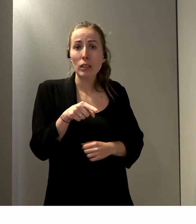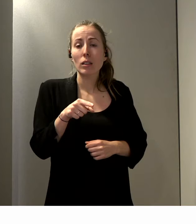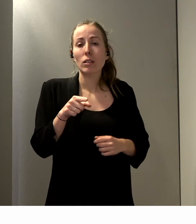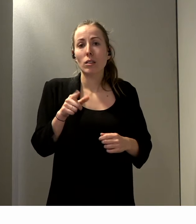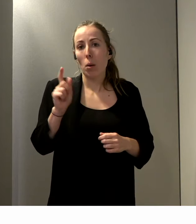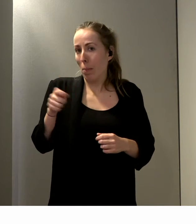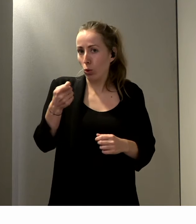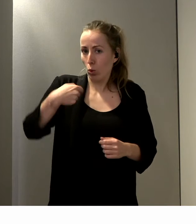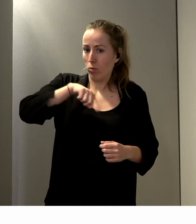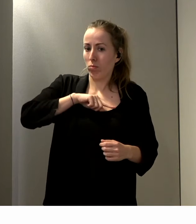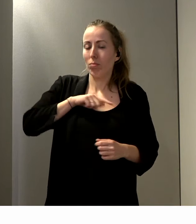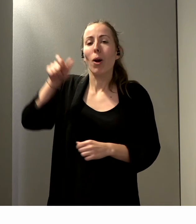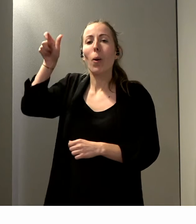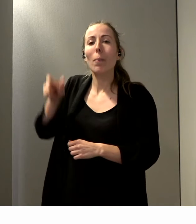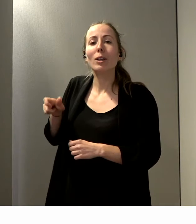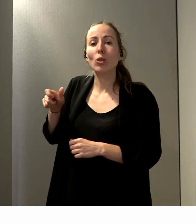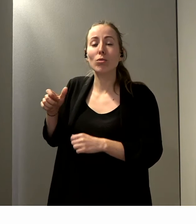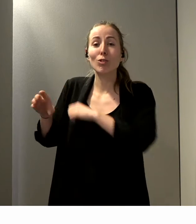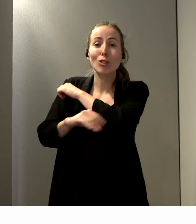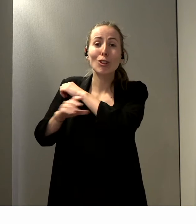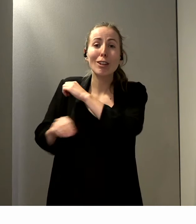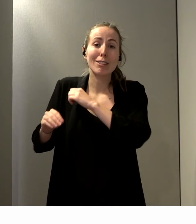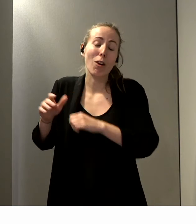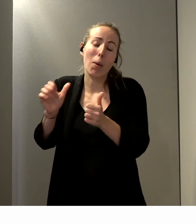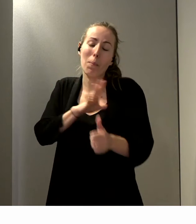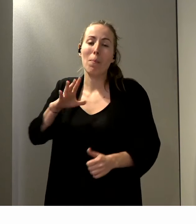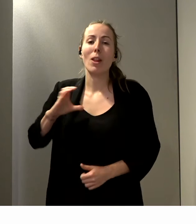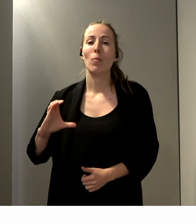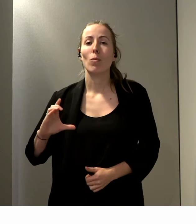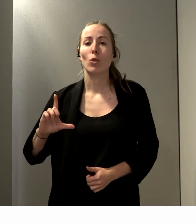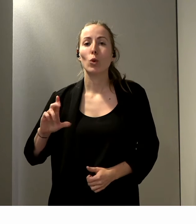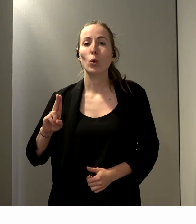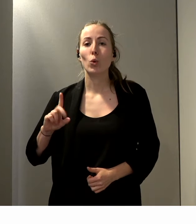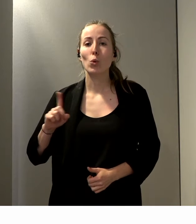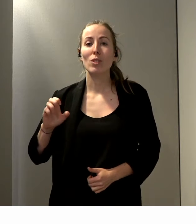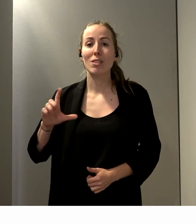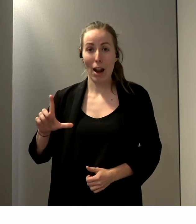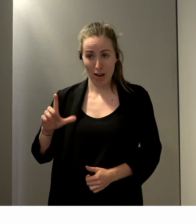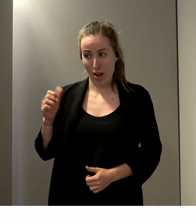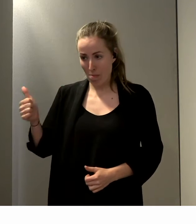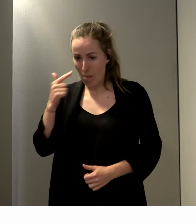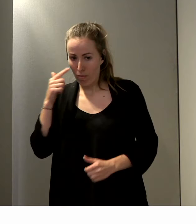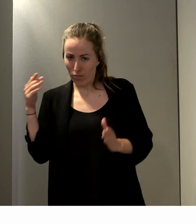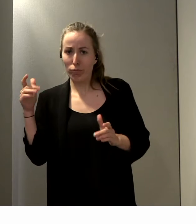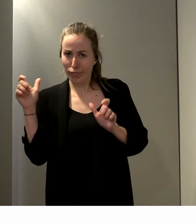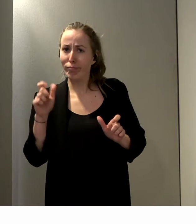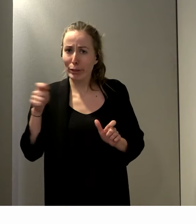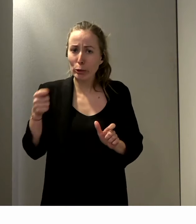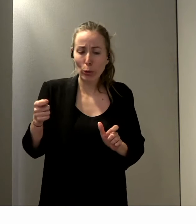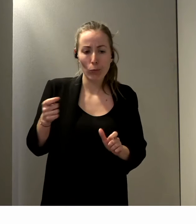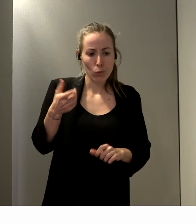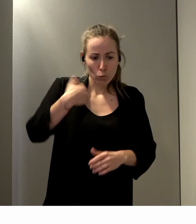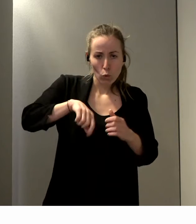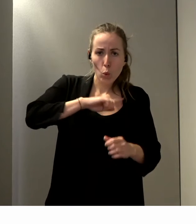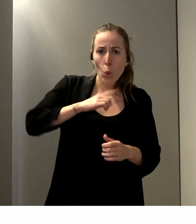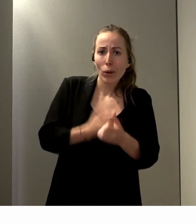avec l'attention toute particulière de la secrétaire d'État aux personnes handicapées, Sophie Cluzel, on a mis en place tout un tas